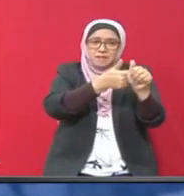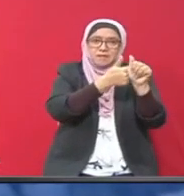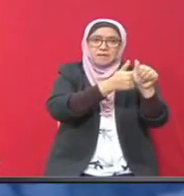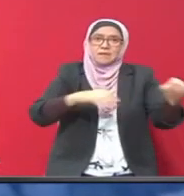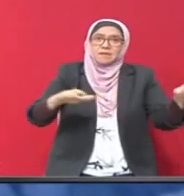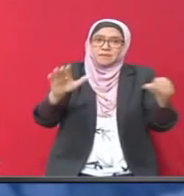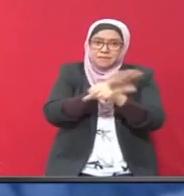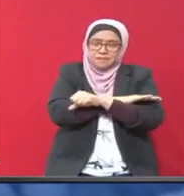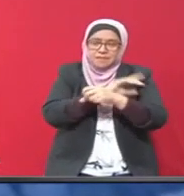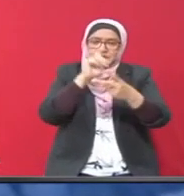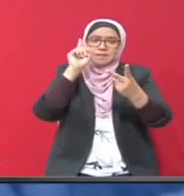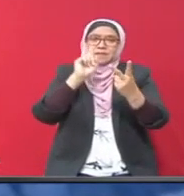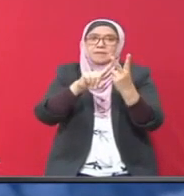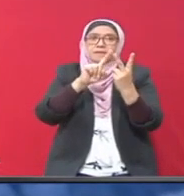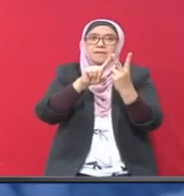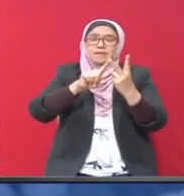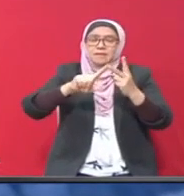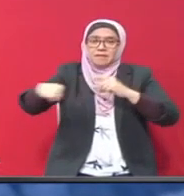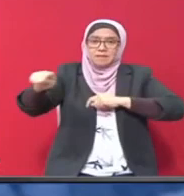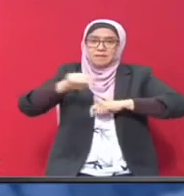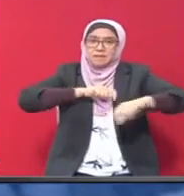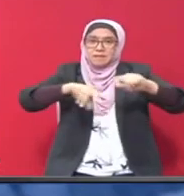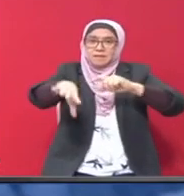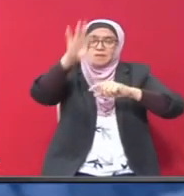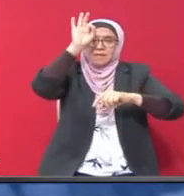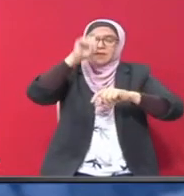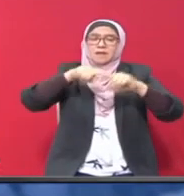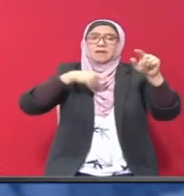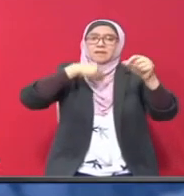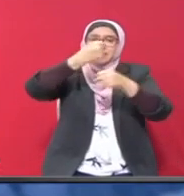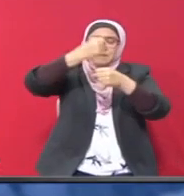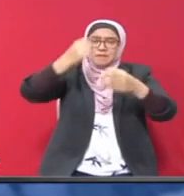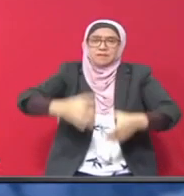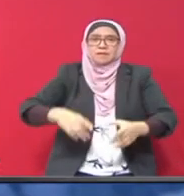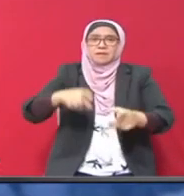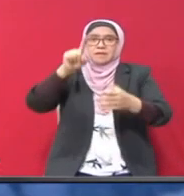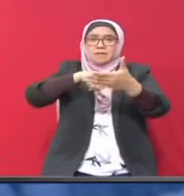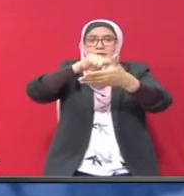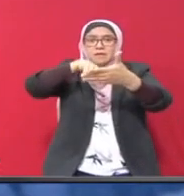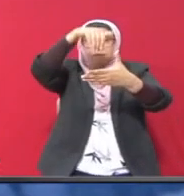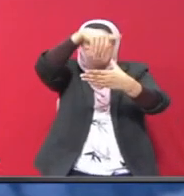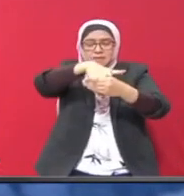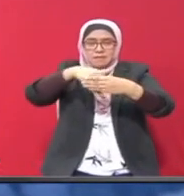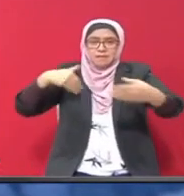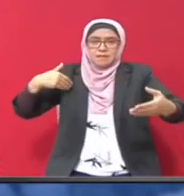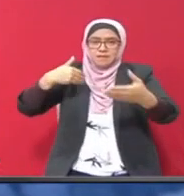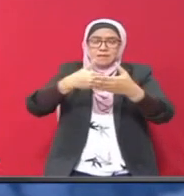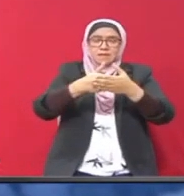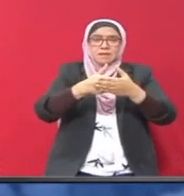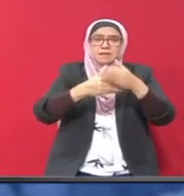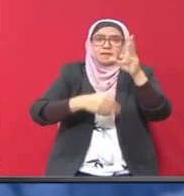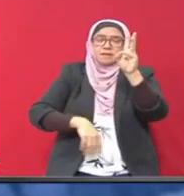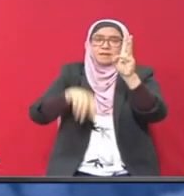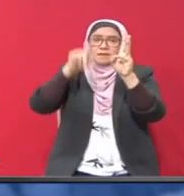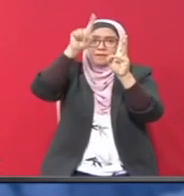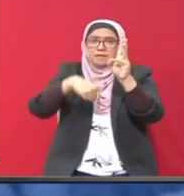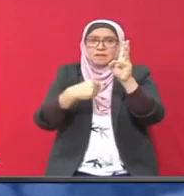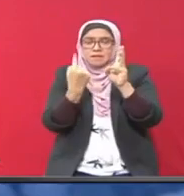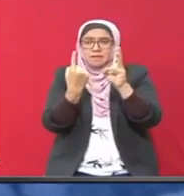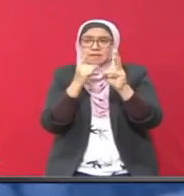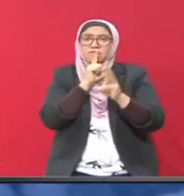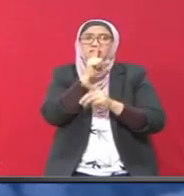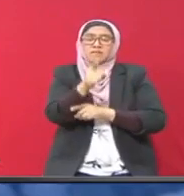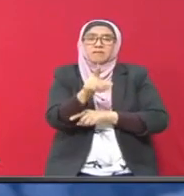masalah yang kedua pelantikan petugas pilih Raya sehingga enam hari bulan November daripada sepatunya